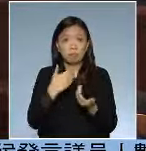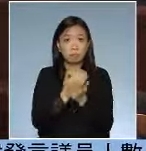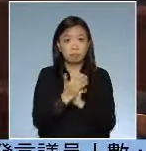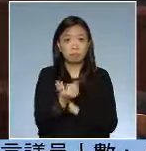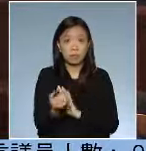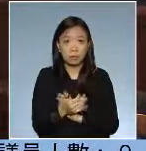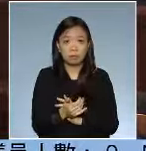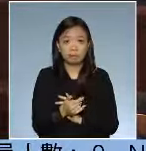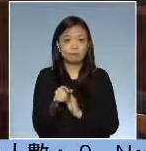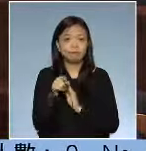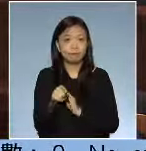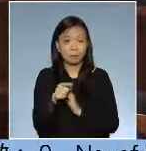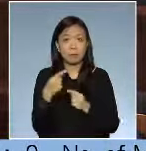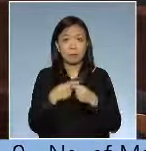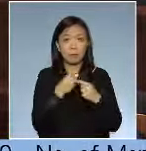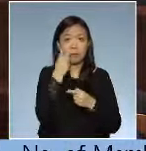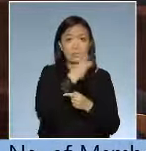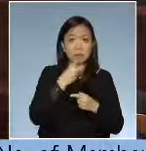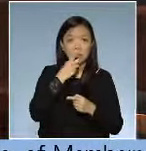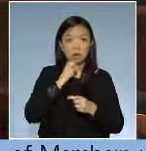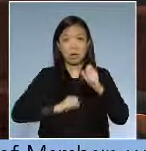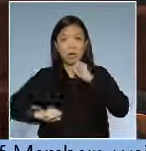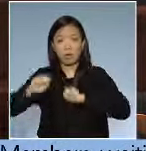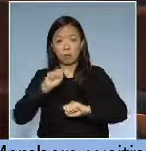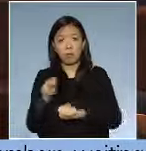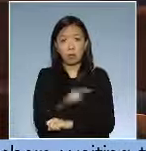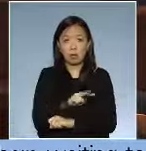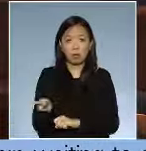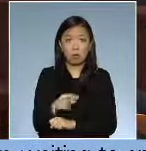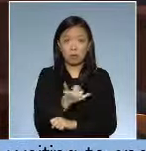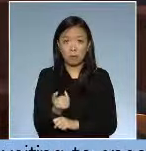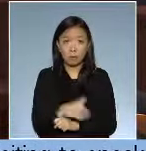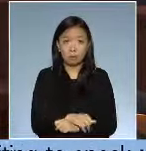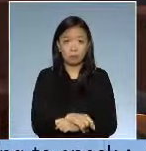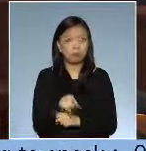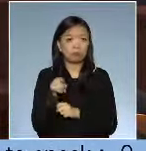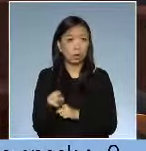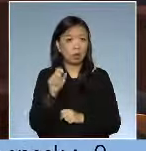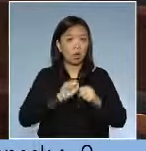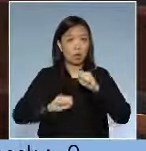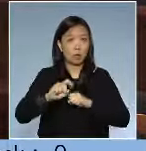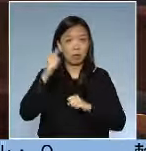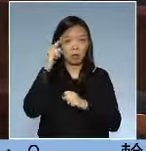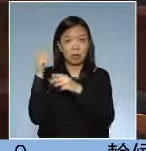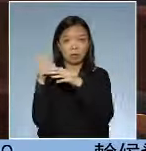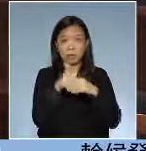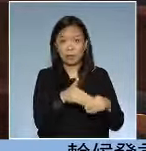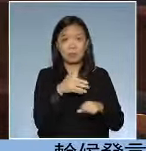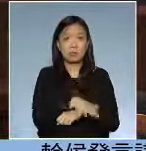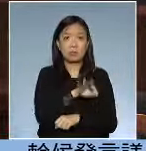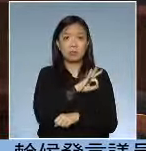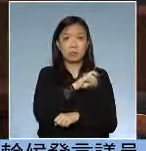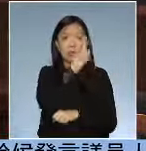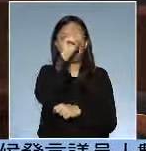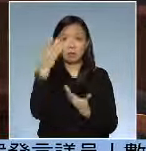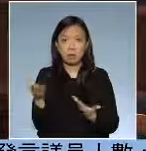佢哋係咪言行一致？佢哋嘅行為究竟想帶俾我哋呢個社會乜嘢嘅信